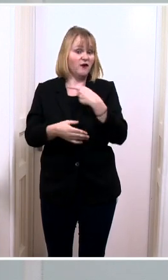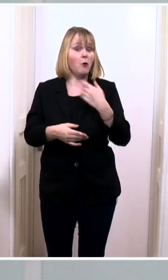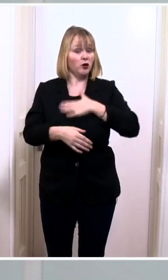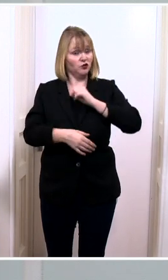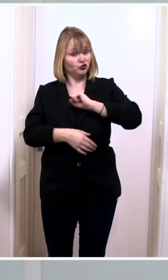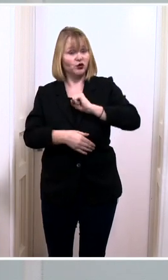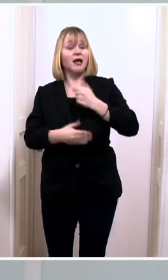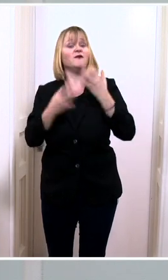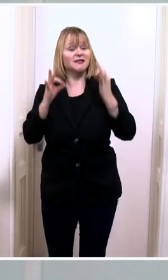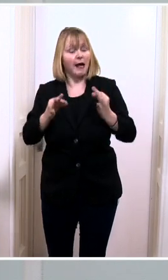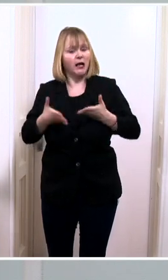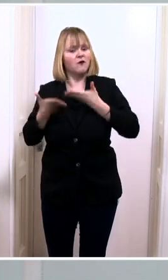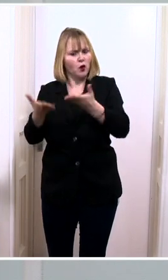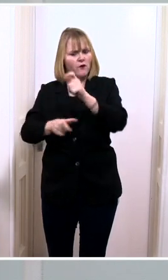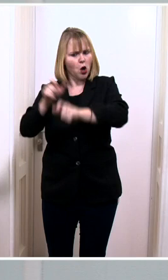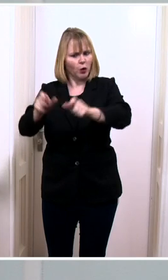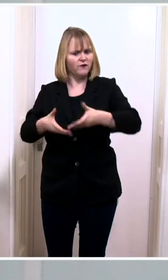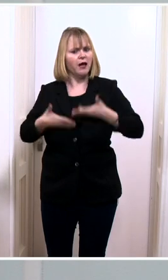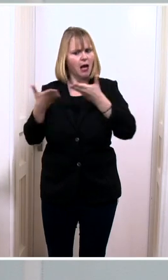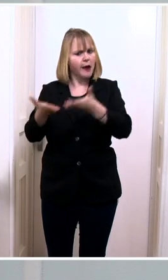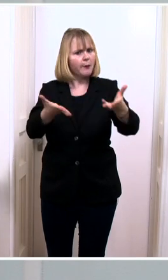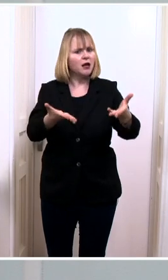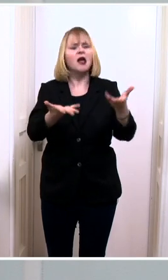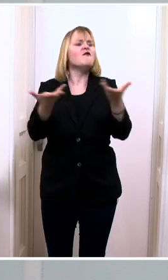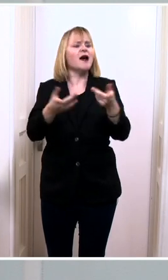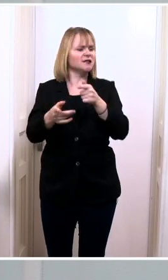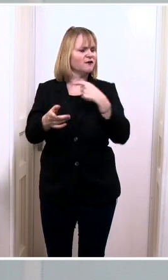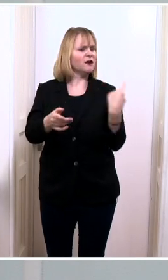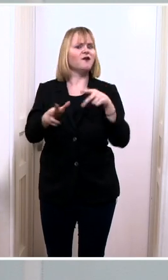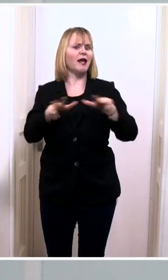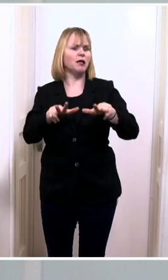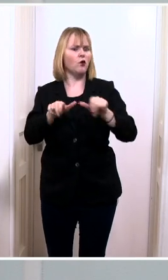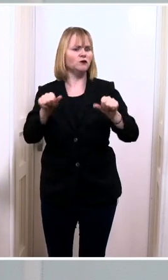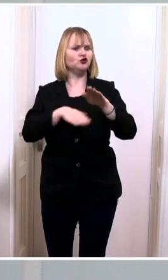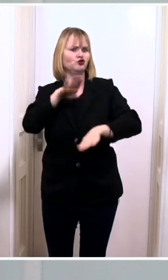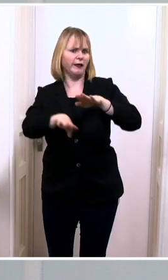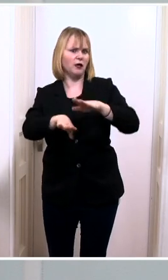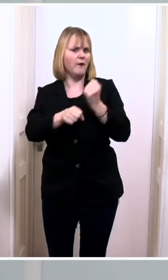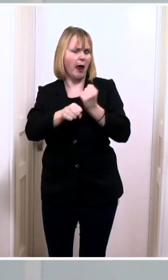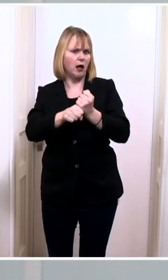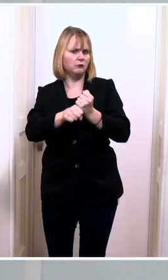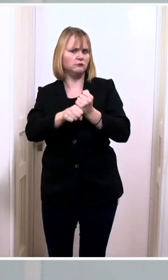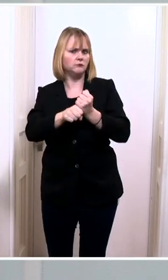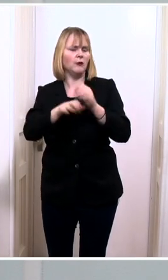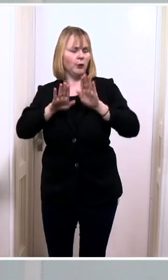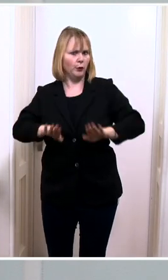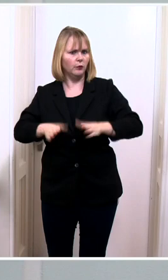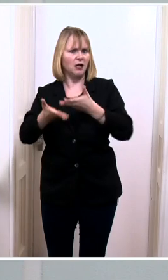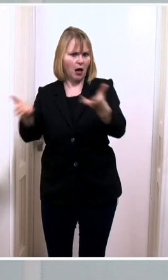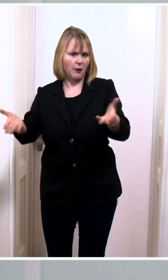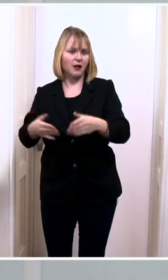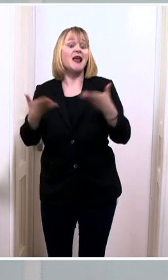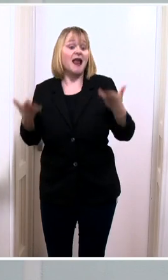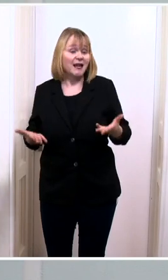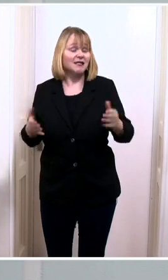rasch auch diese Sicherheit geben können, welche Schritte die Regierung setzen wird. Wie ich ausgeführt habe, ist es schon wichtig in